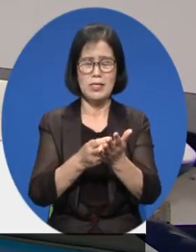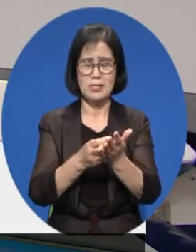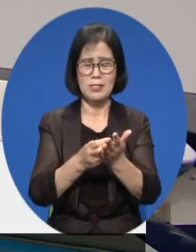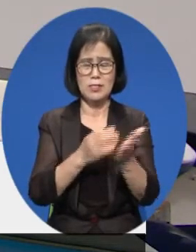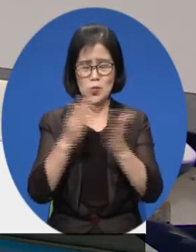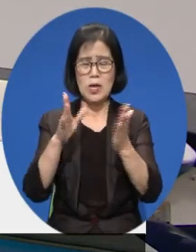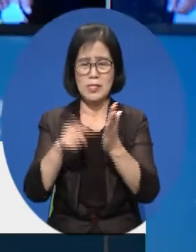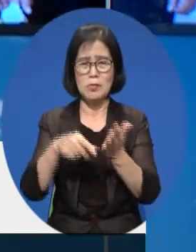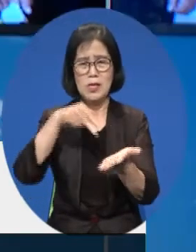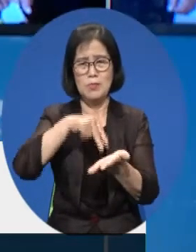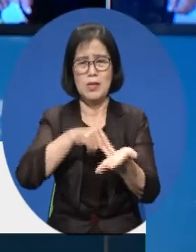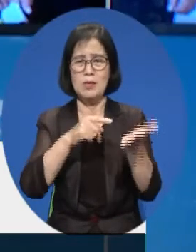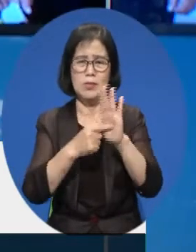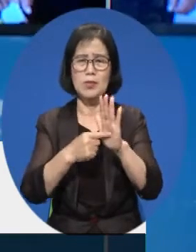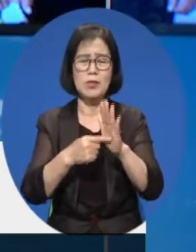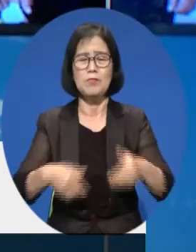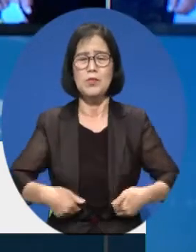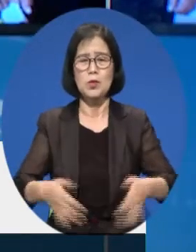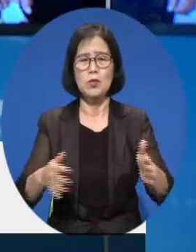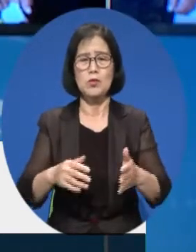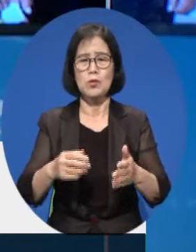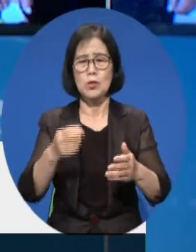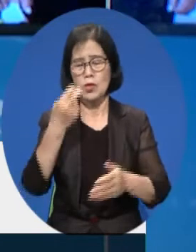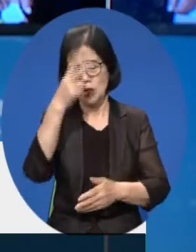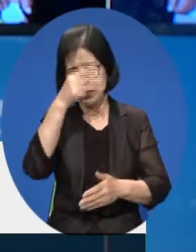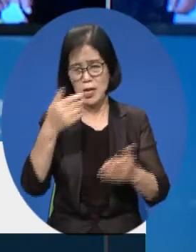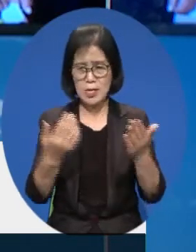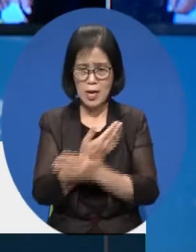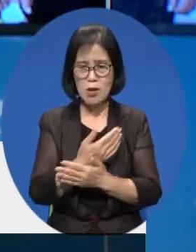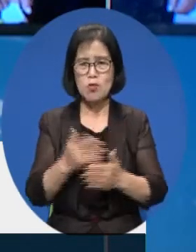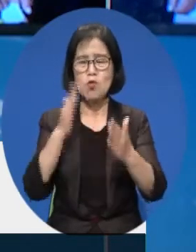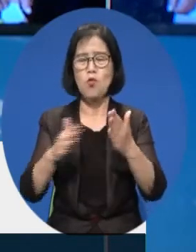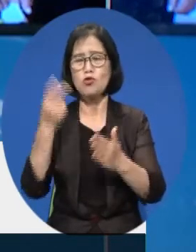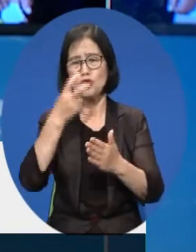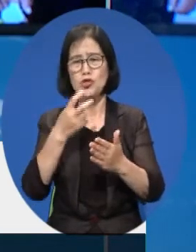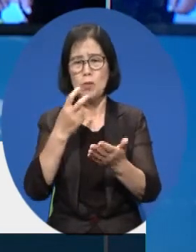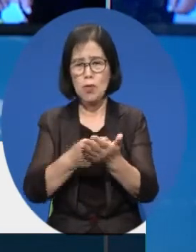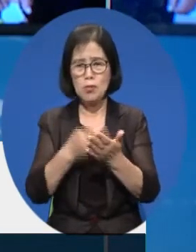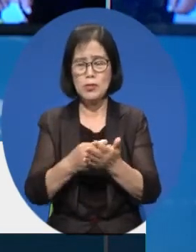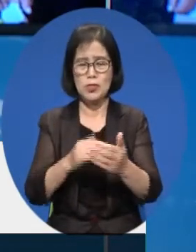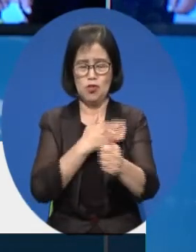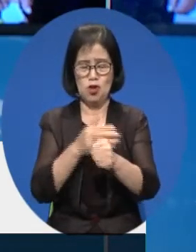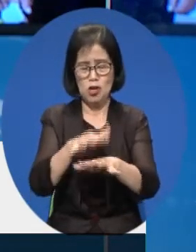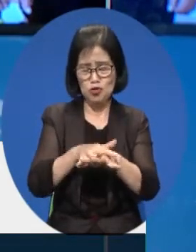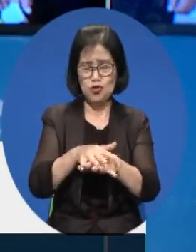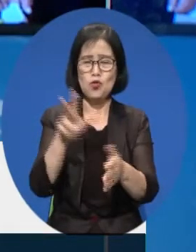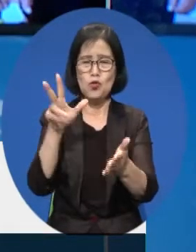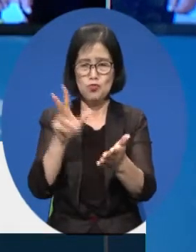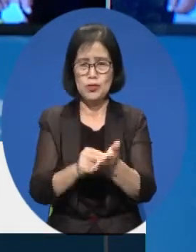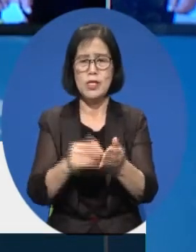것 같고요. 뭐 말씀하셨던 것처럼 검찰개혁과 관련되어 있는 뭐 공수처설치법이나 이런 것들은 권력구조 개편 문제하고 관련이 되어